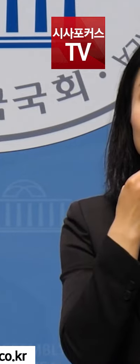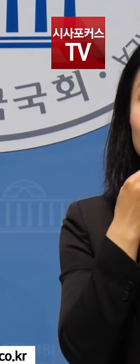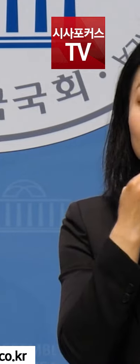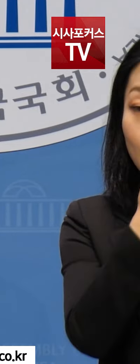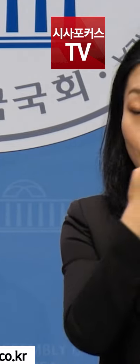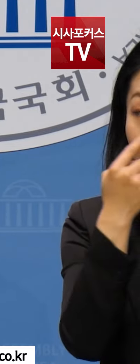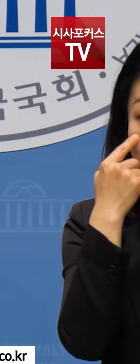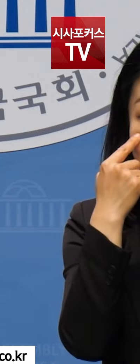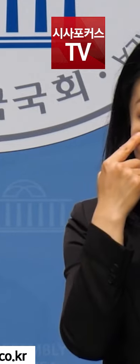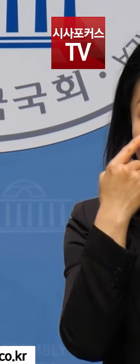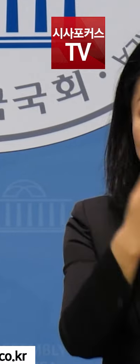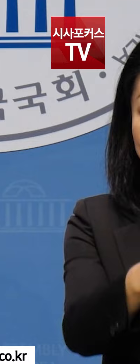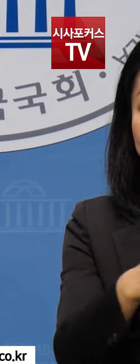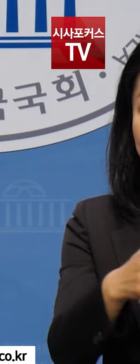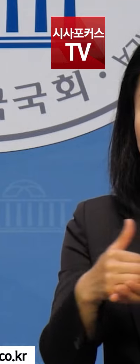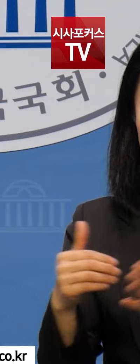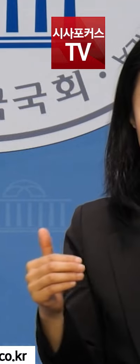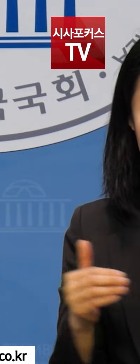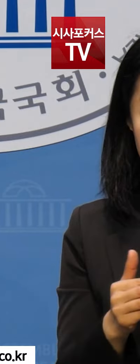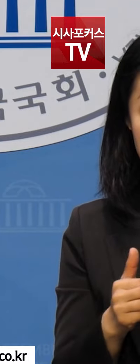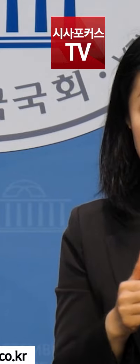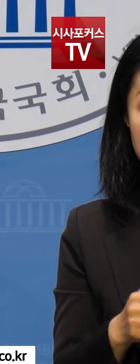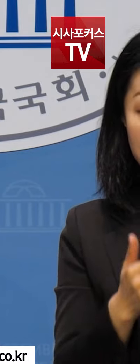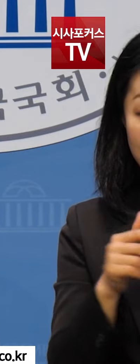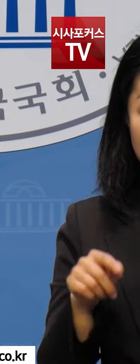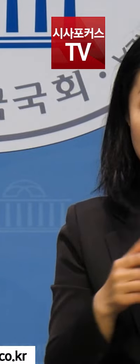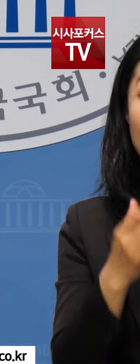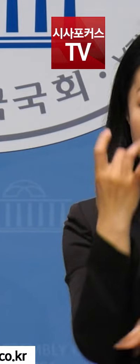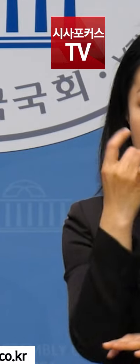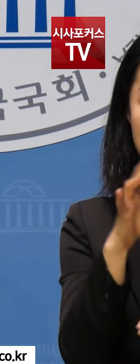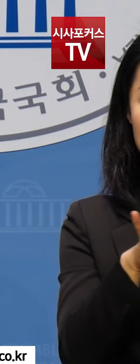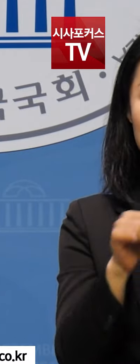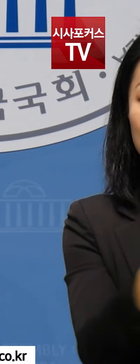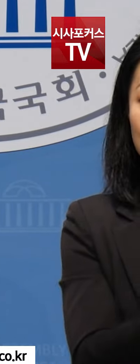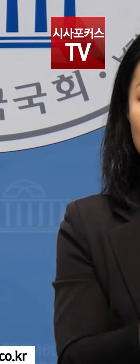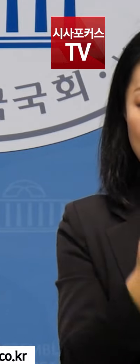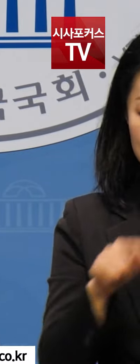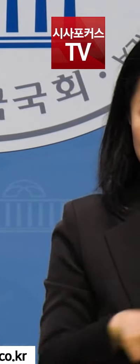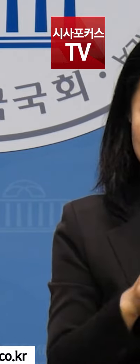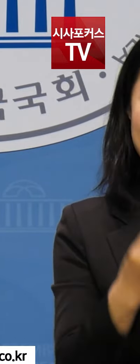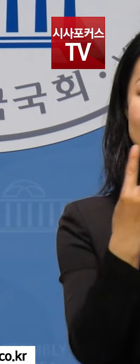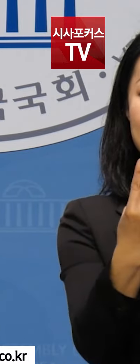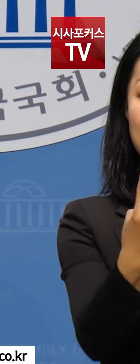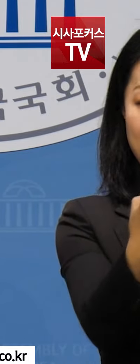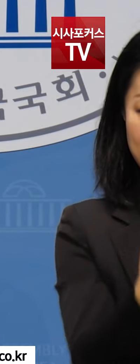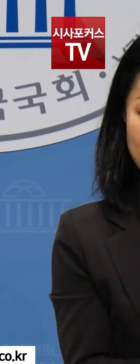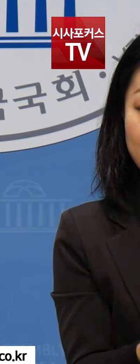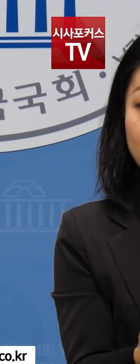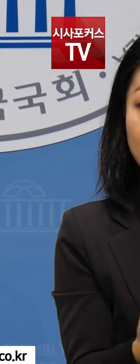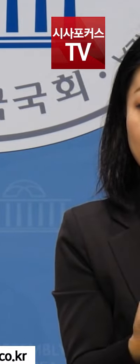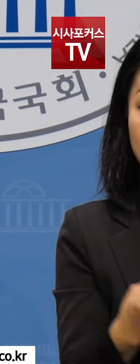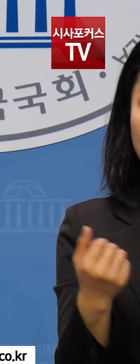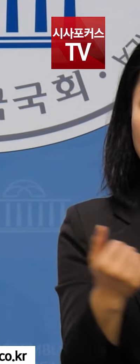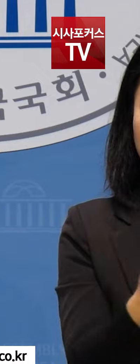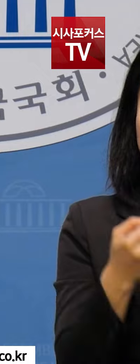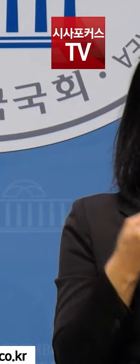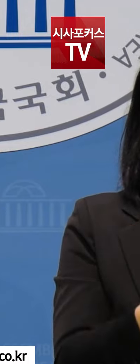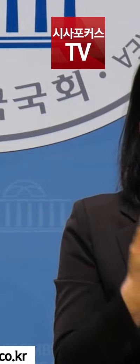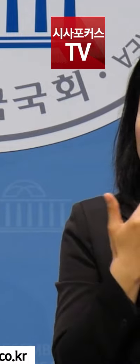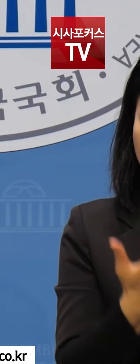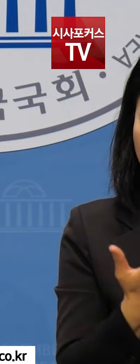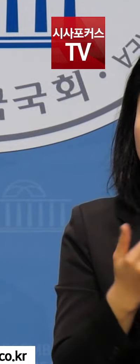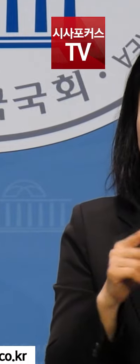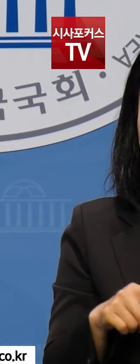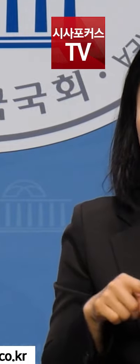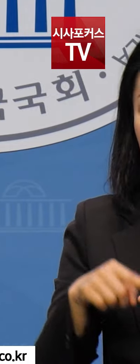드러났습니다. 5인 중 3인밖에 재적위원이 없는 방통위가 과연 의결을 할 수 있는지